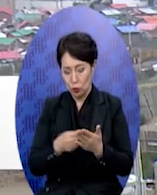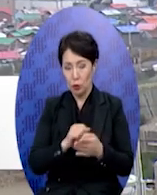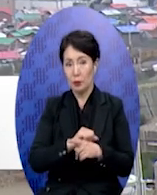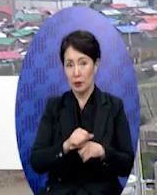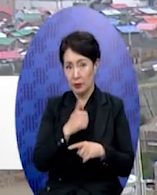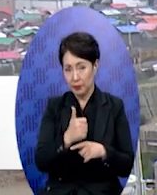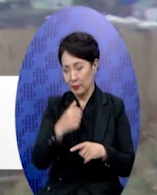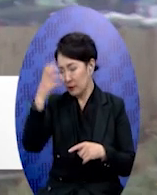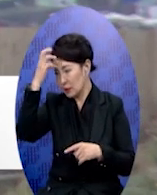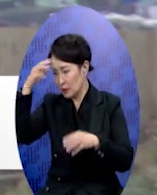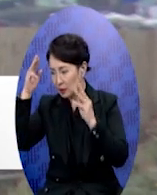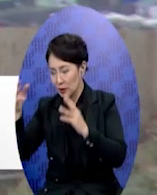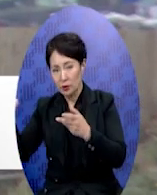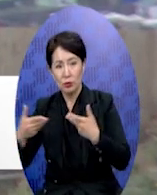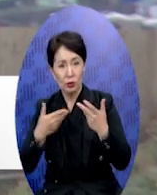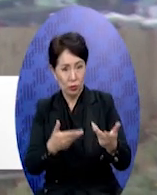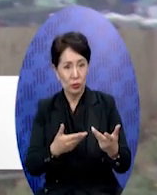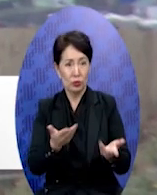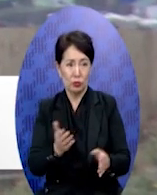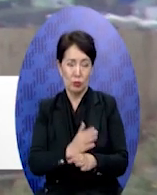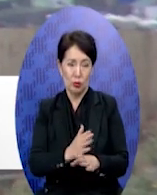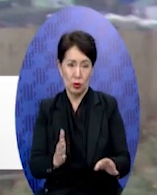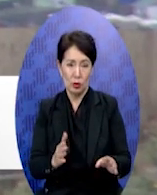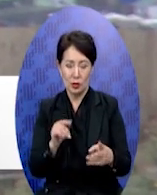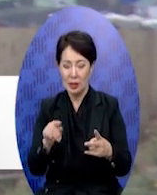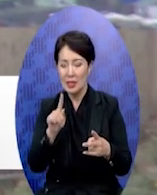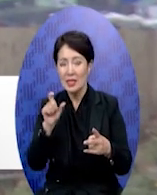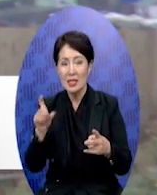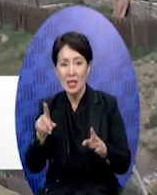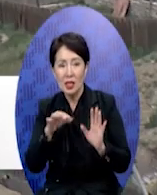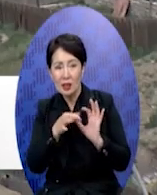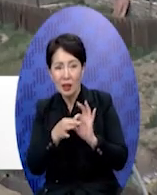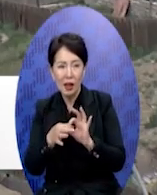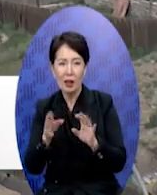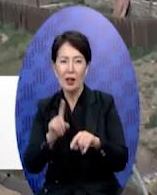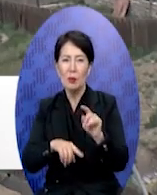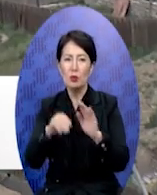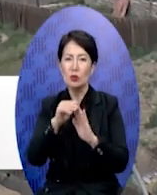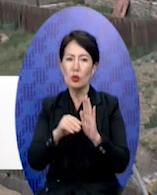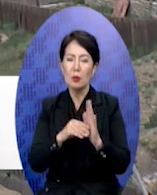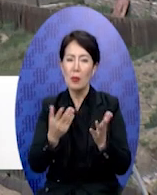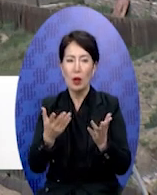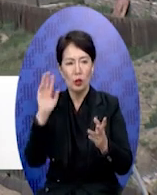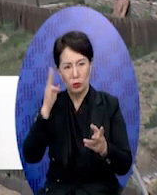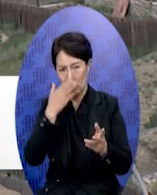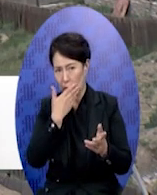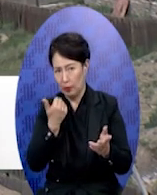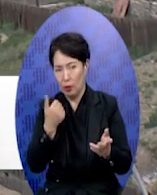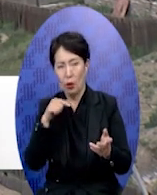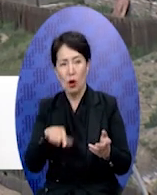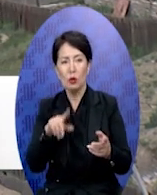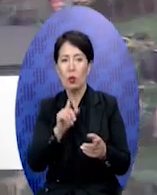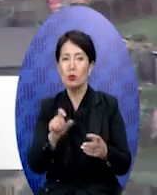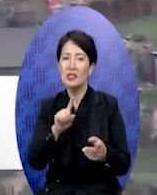газрын шийдвэр нь гарчихсан. Гэхдээ амьны орон сууцнд олгох зээлийн дагалдах журам тодорхой болоогүй байгаагаас өнөөдрийн байдлаар нэгч иргэнд